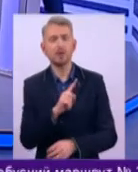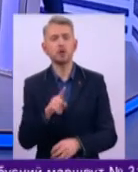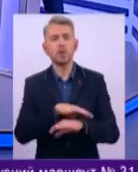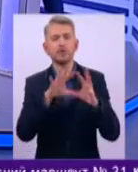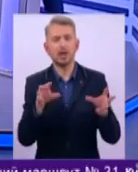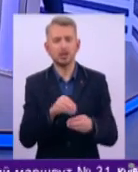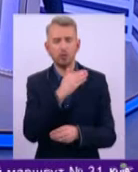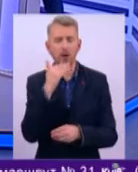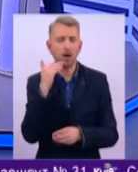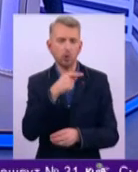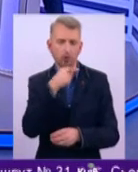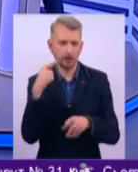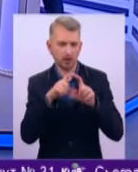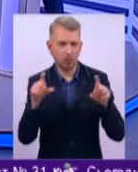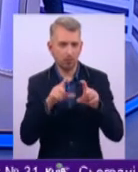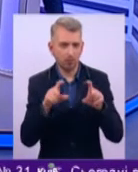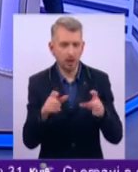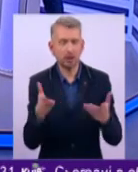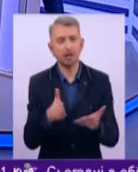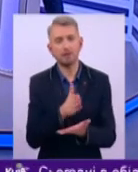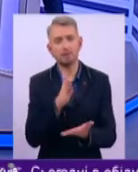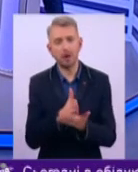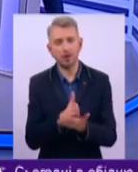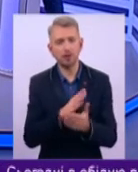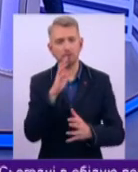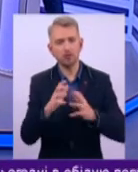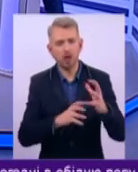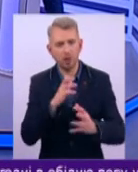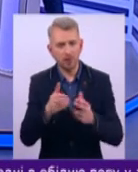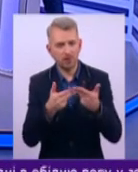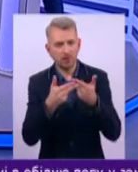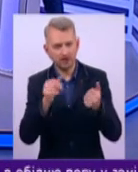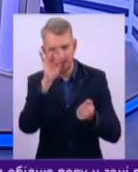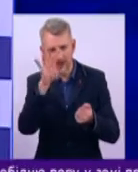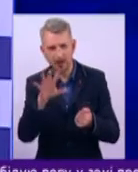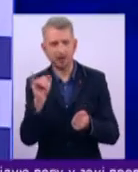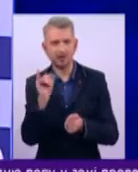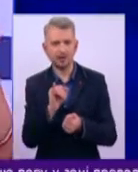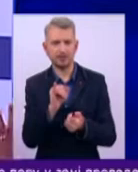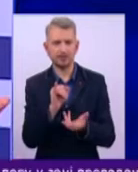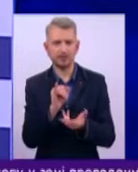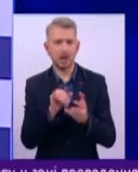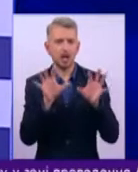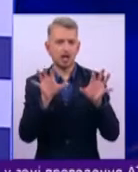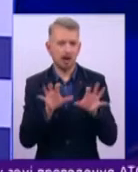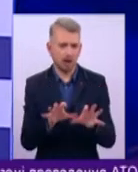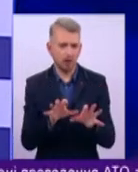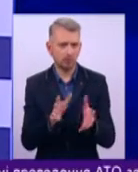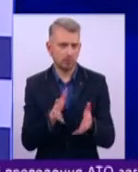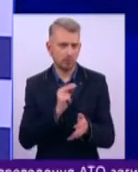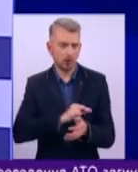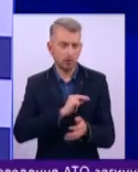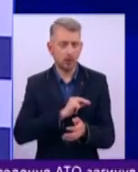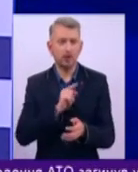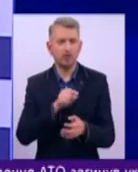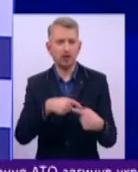взагалі-то багато російських компаній, які мають міжнародну визнання і безпосередньо, скажімо так, легальну свою складову, вони так чи